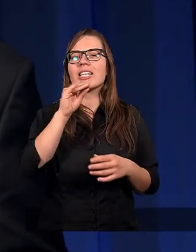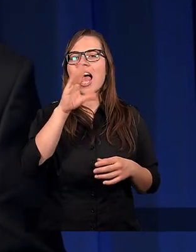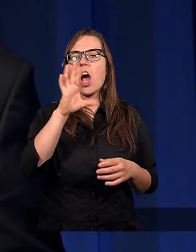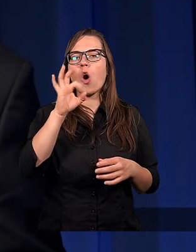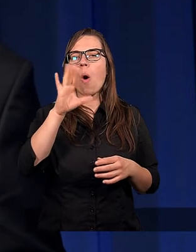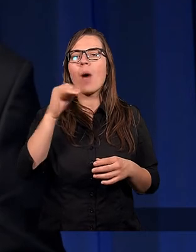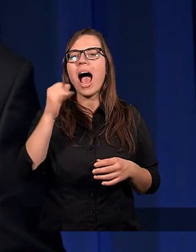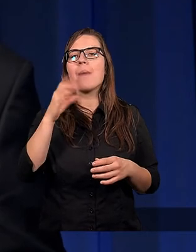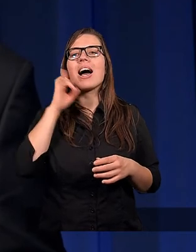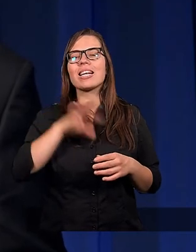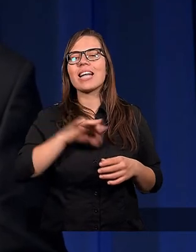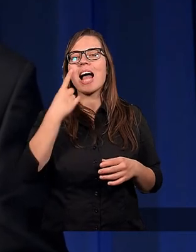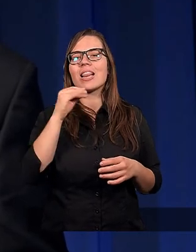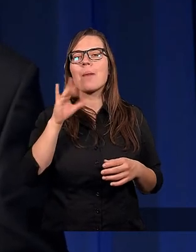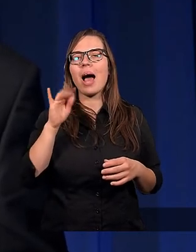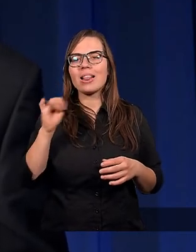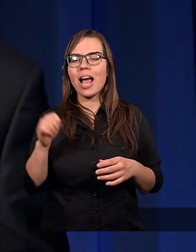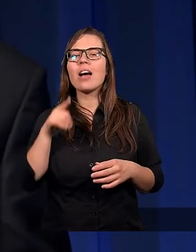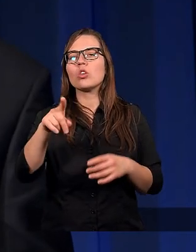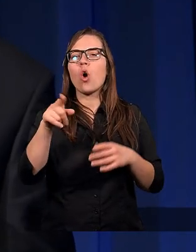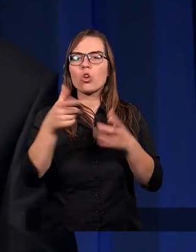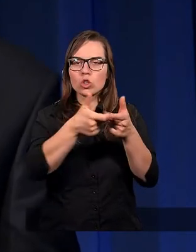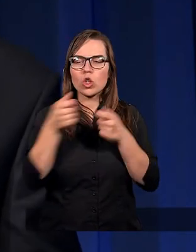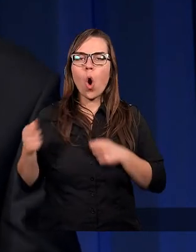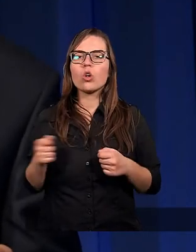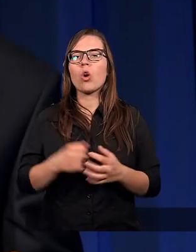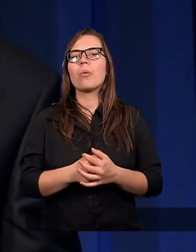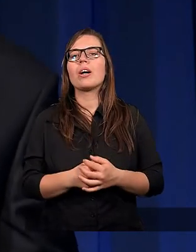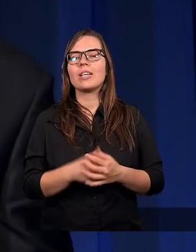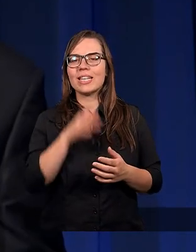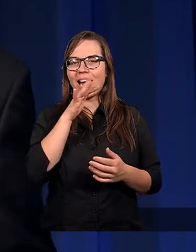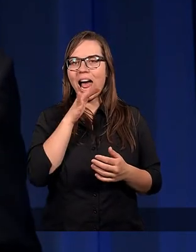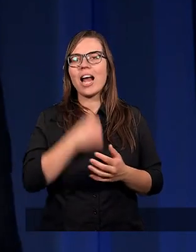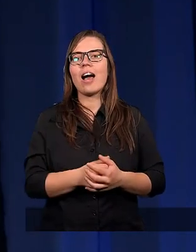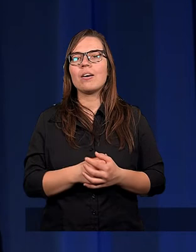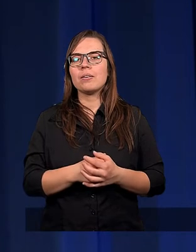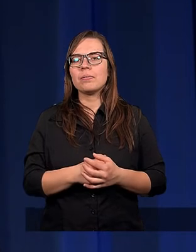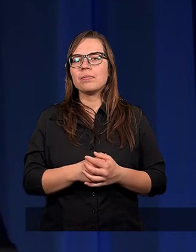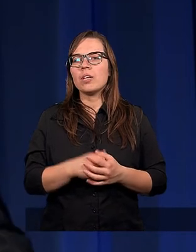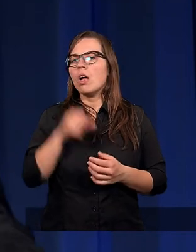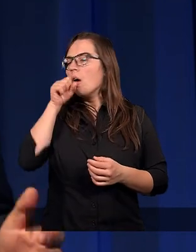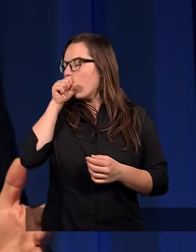syna Nebata, które on wciągnął Izraela.